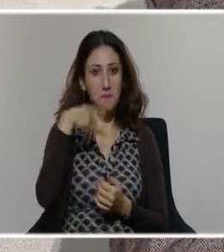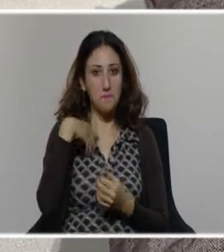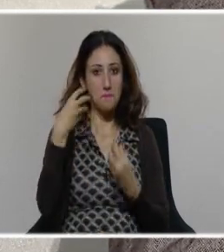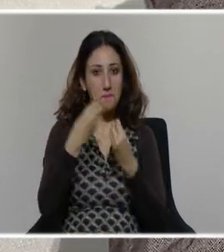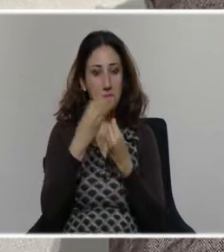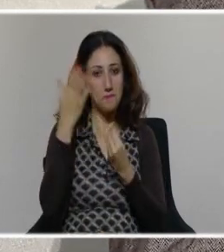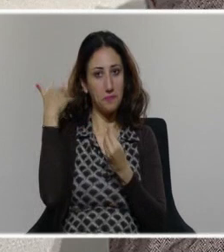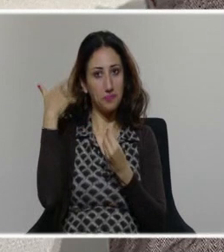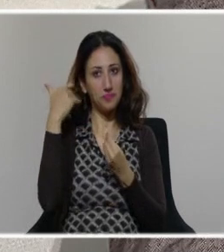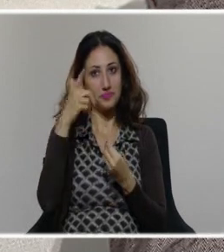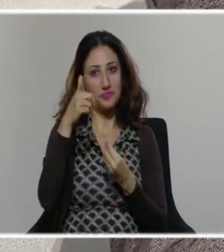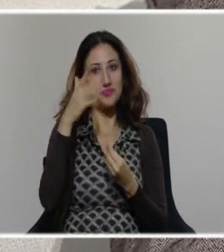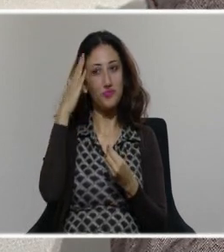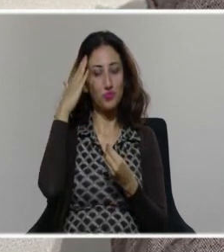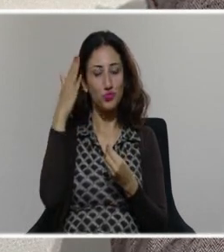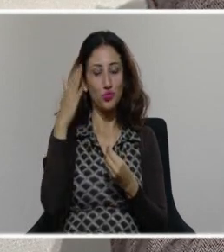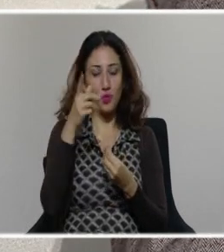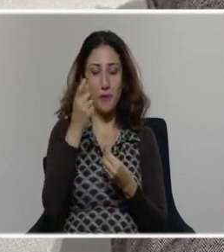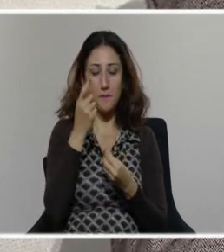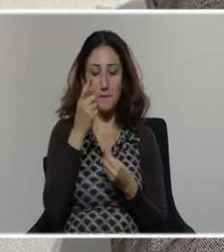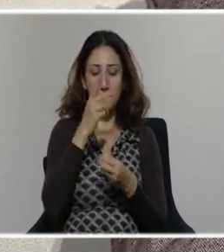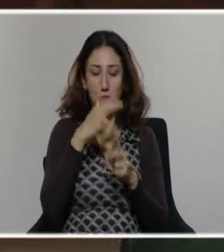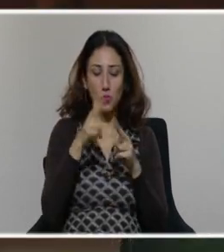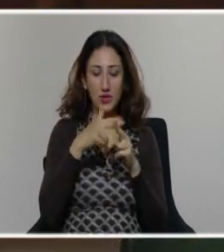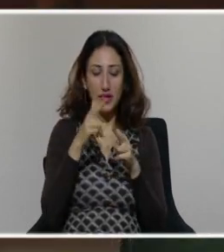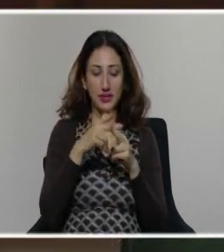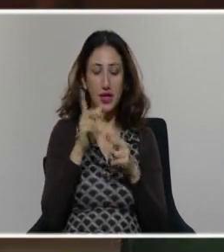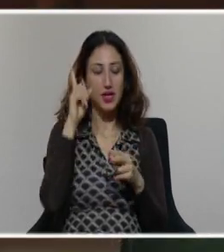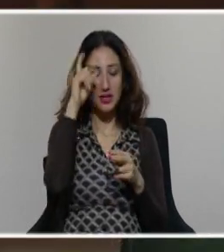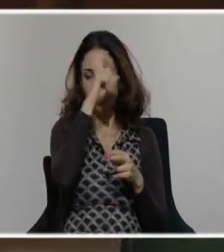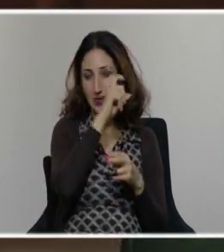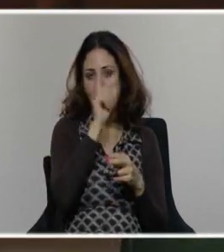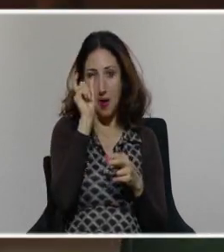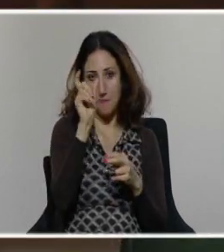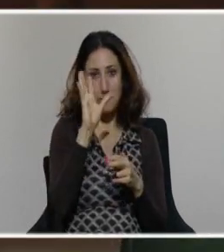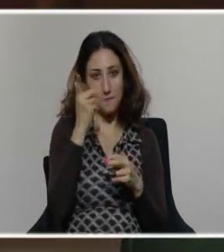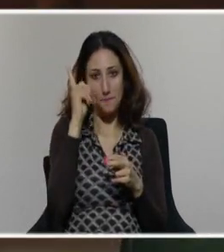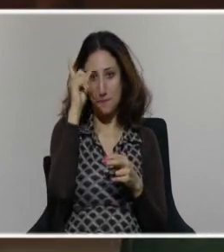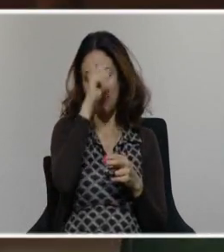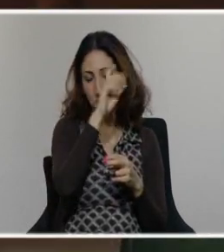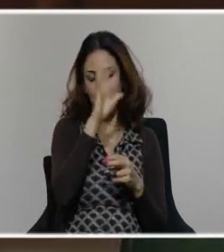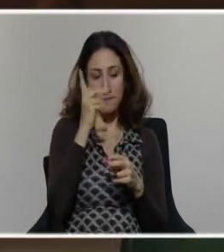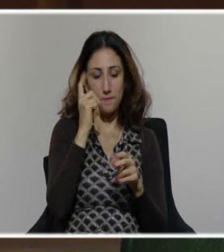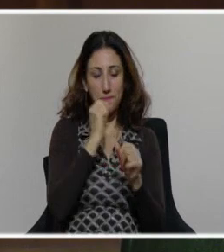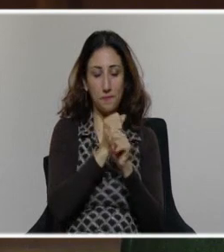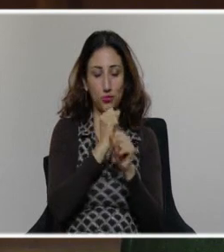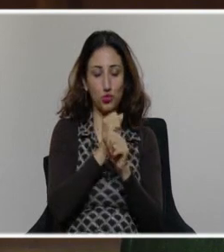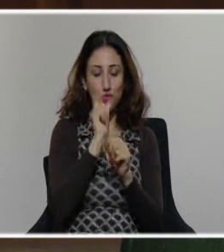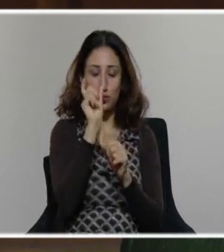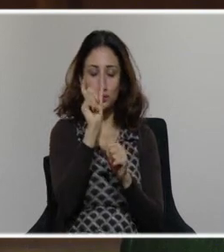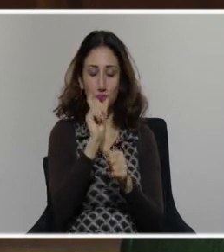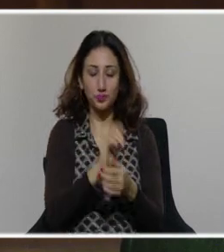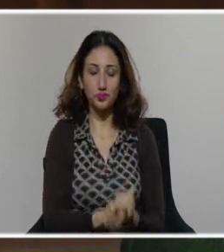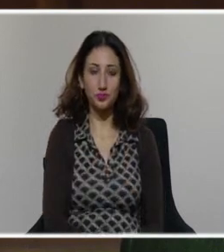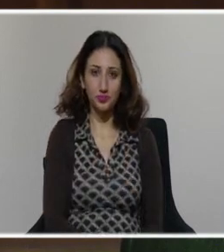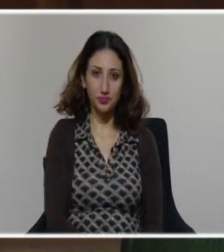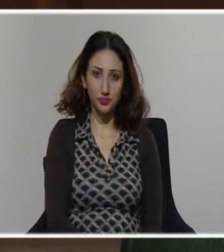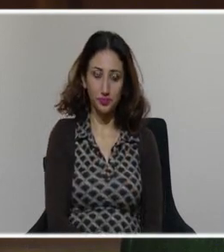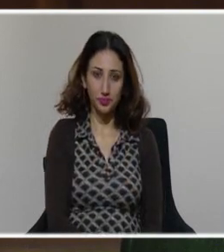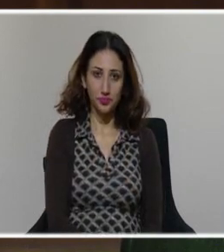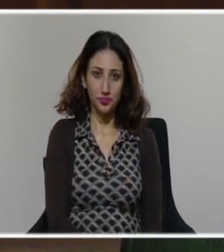انت استاذ في المال والبنون. اصعب مشهد عملته ايه يا احمد في المال والبنون؟ كان صعب بالنسبه لك مستر سيف؟